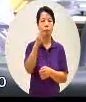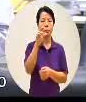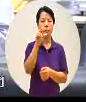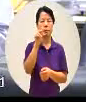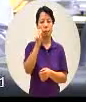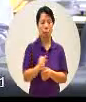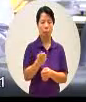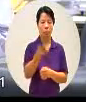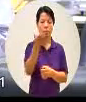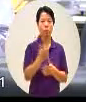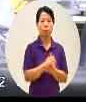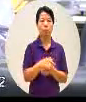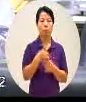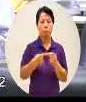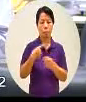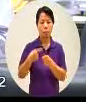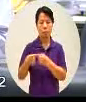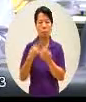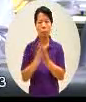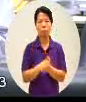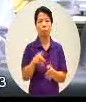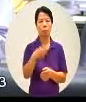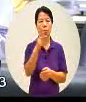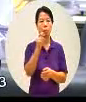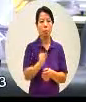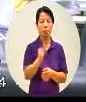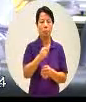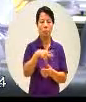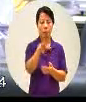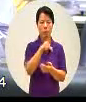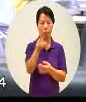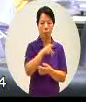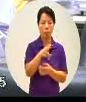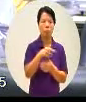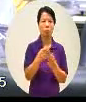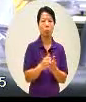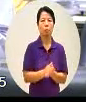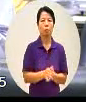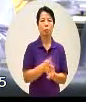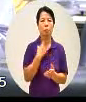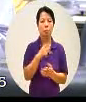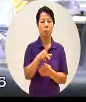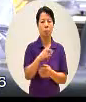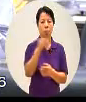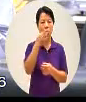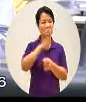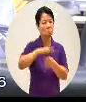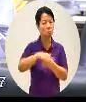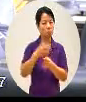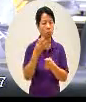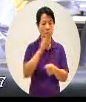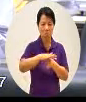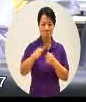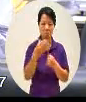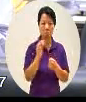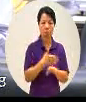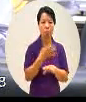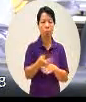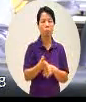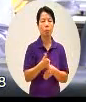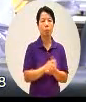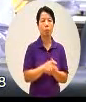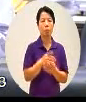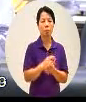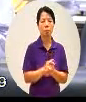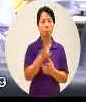200多亿，咱一当200几亿，200几亿安尼借啦，敢借袂甜？吼、哦？难道我